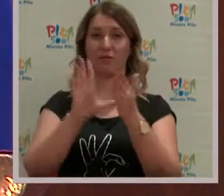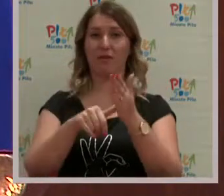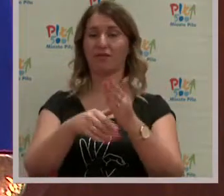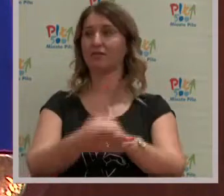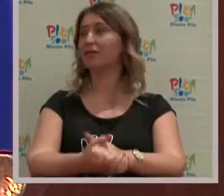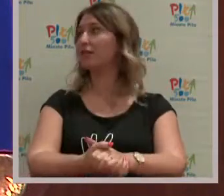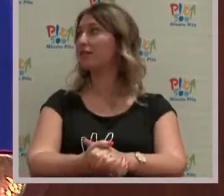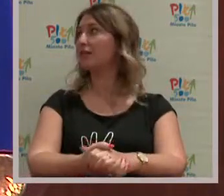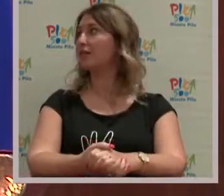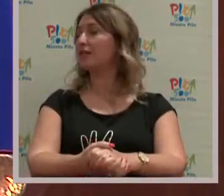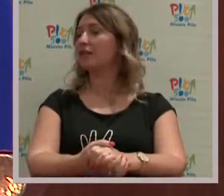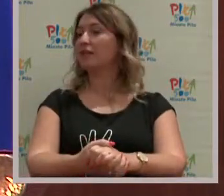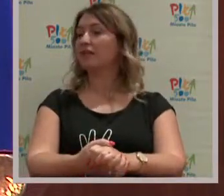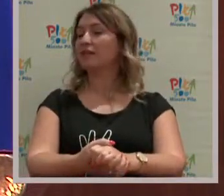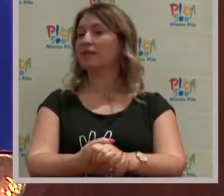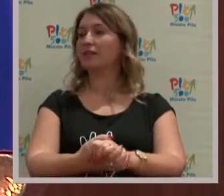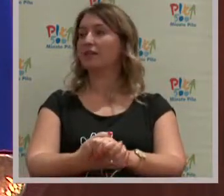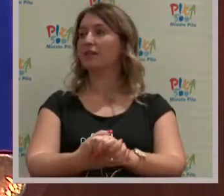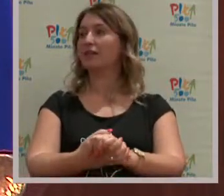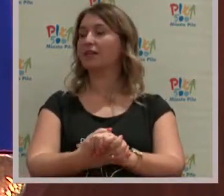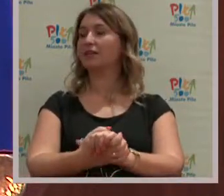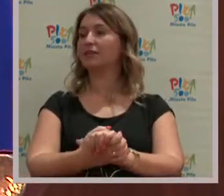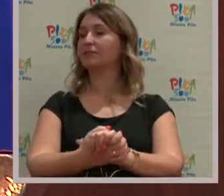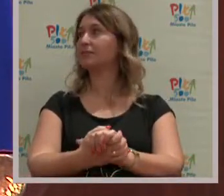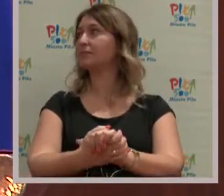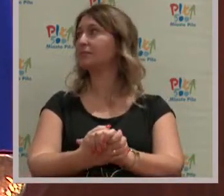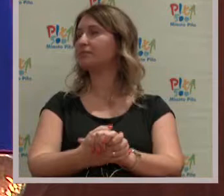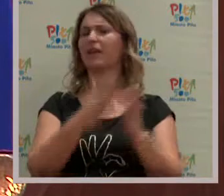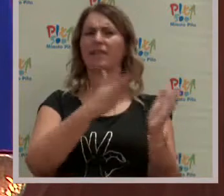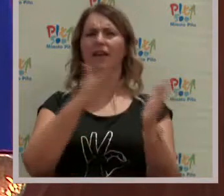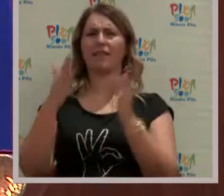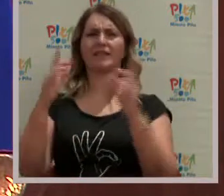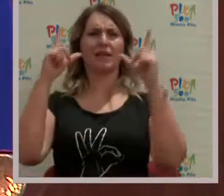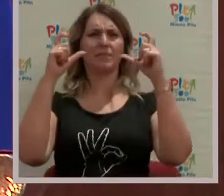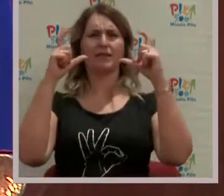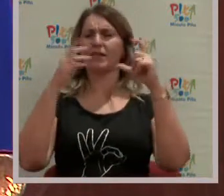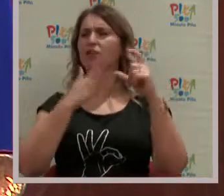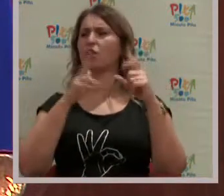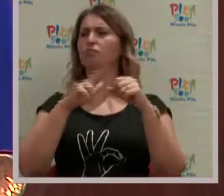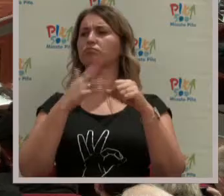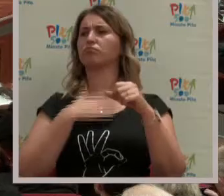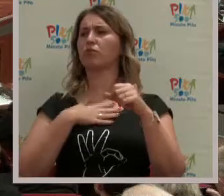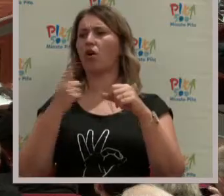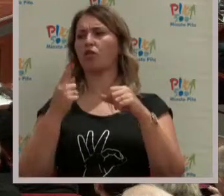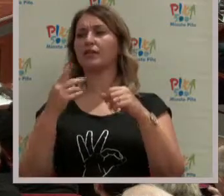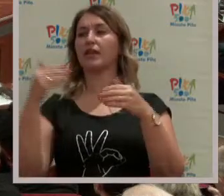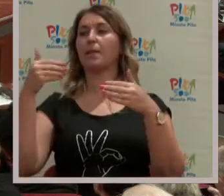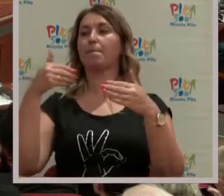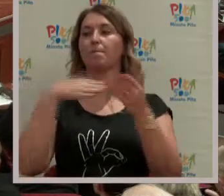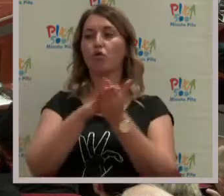Na tych dwóch slajdach, które są jeszcze, to tam jest bardzo króciutko, to jest mniej więcej wstępny pomysł